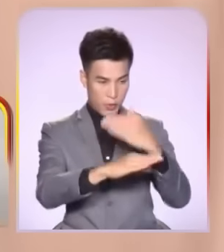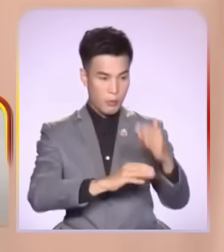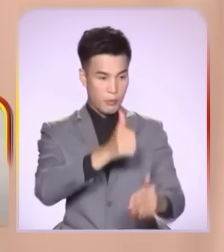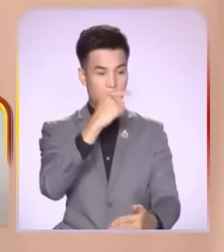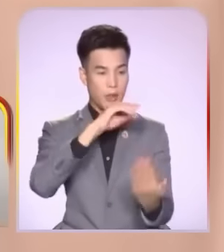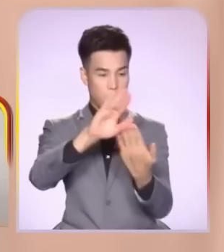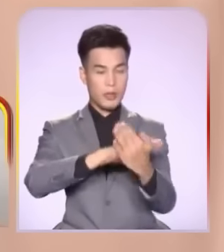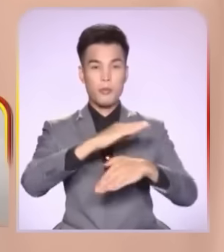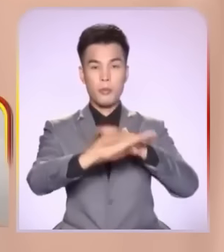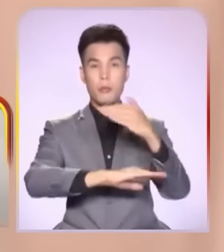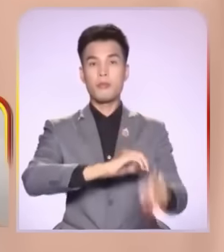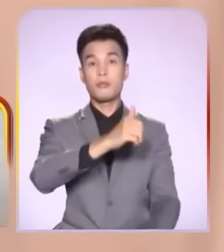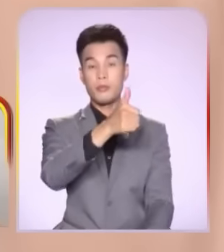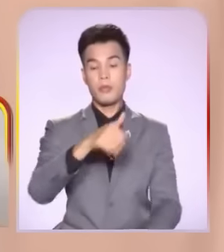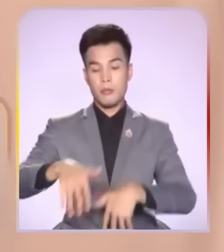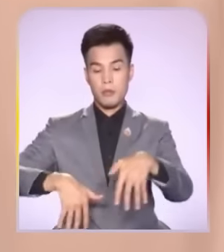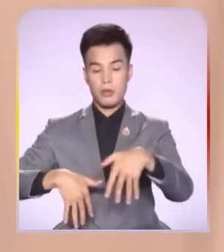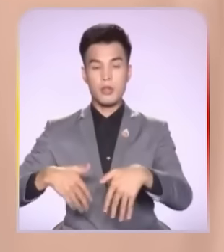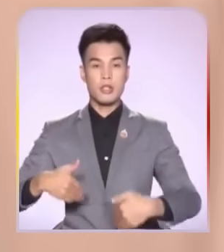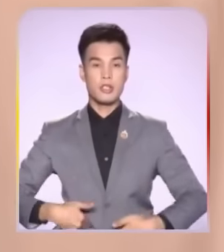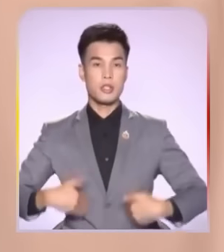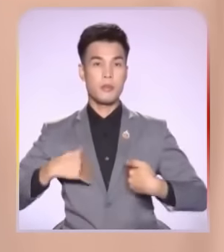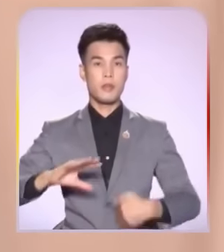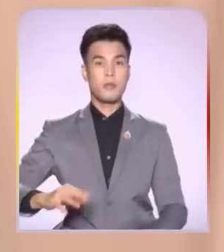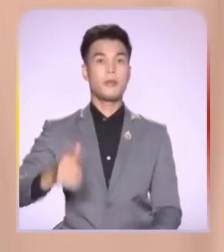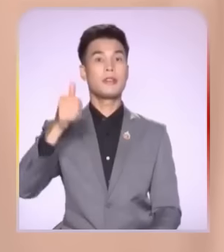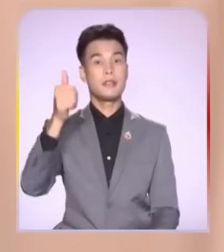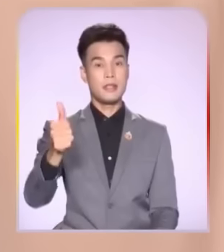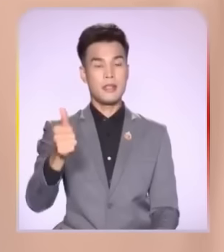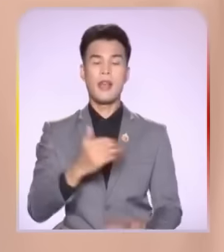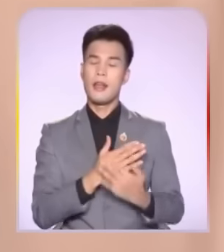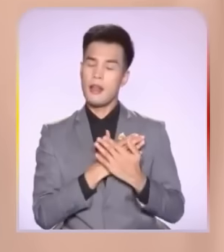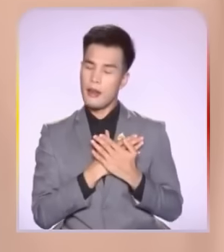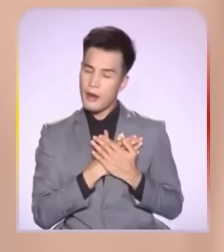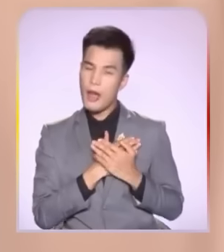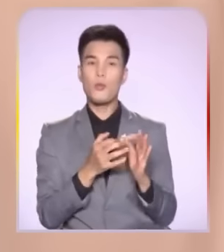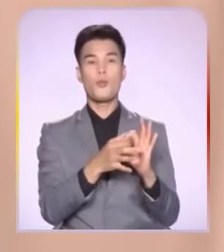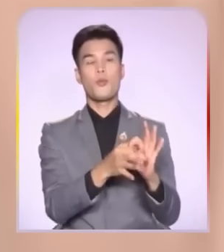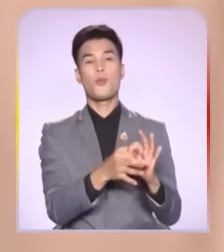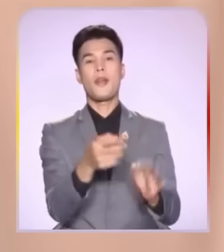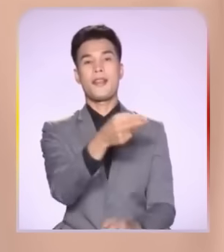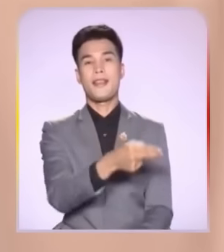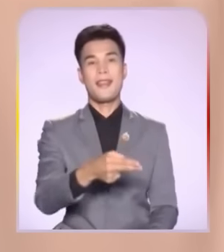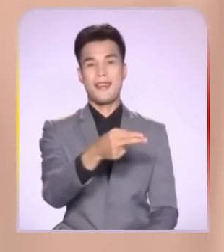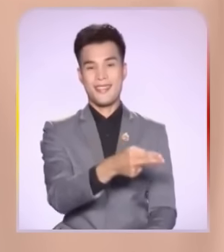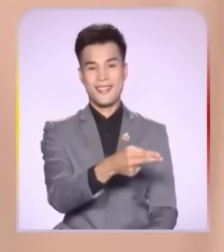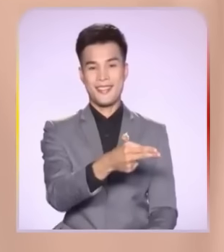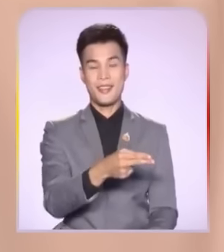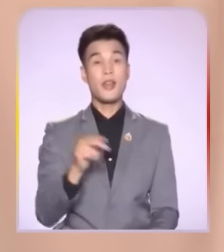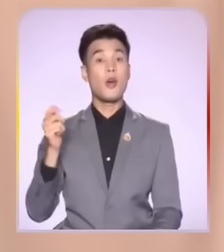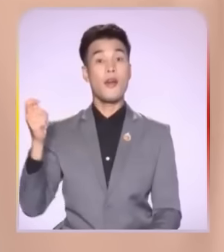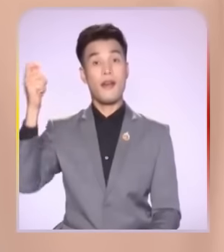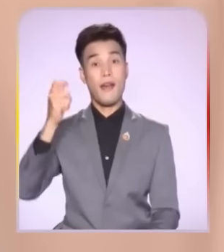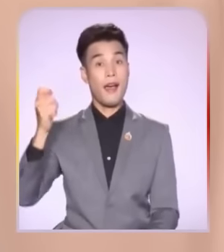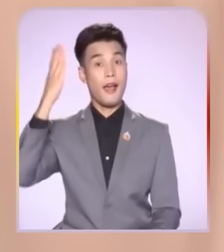ไปสู่ความเจริญก้าวหน้าประชาชนมีชีวิตความเป็นอยู่ที่ดีขึ้นรักและห่วงใยหลานเสมออันนี้ก็เป็นความรู้สึก